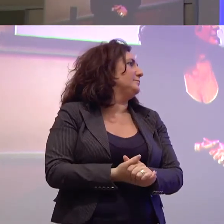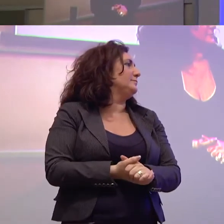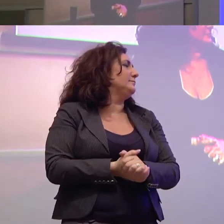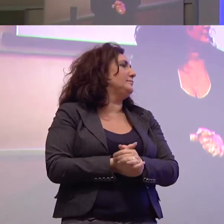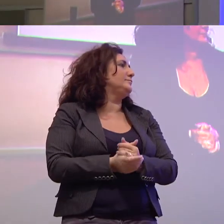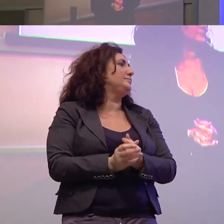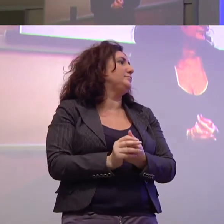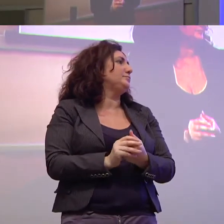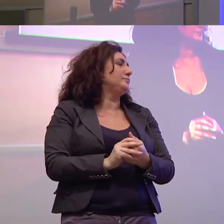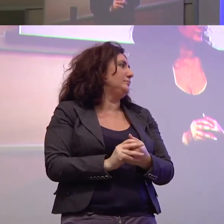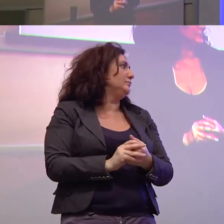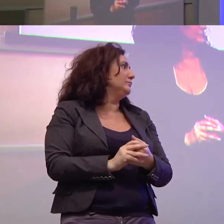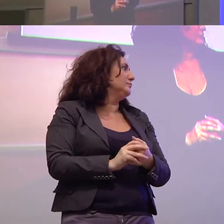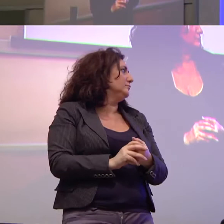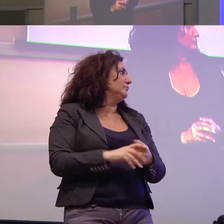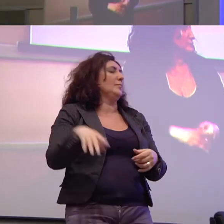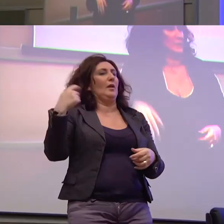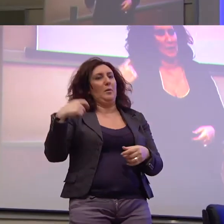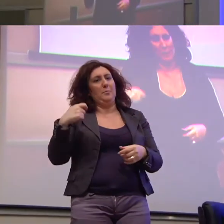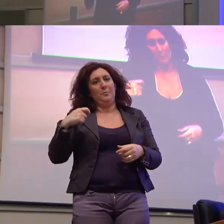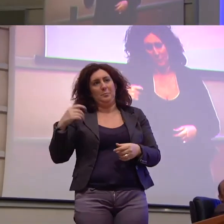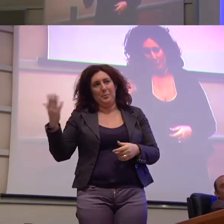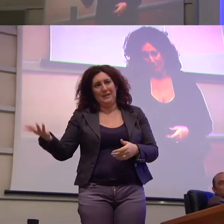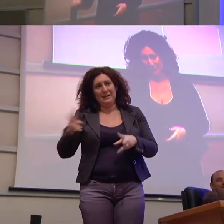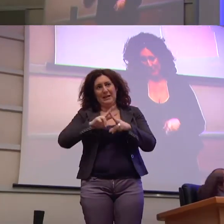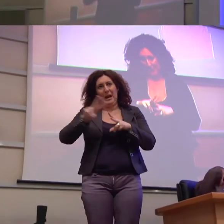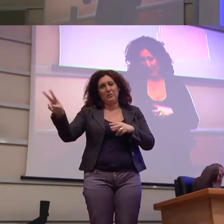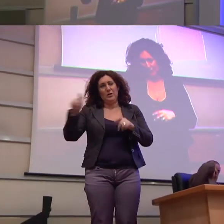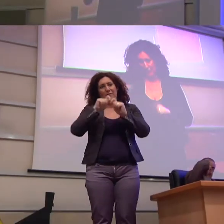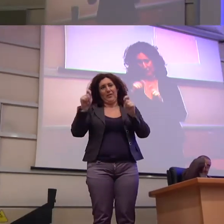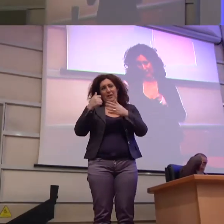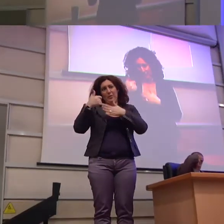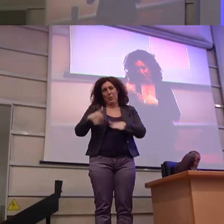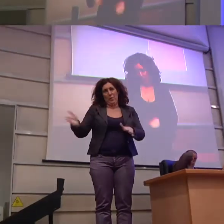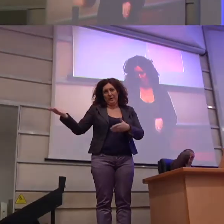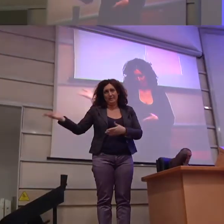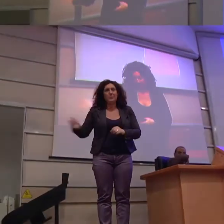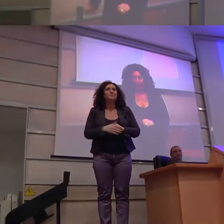La parola al Presidente nazionale della Fund, Giovanni Pagano.